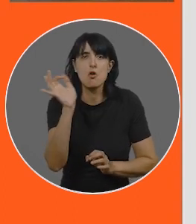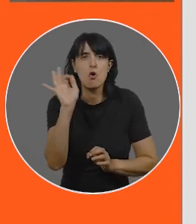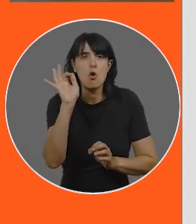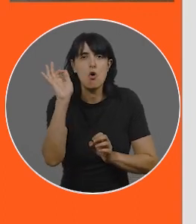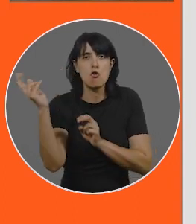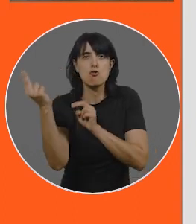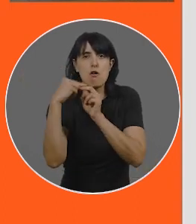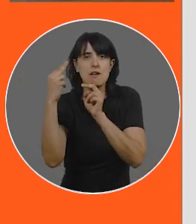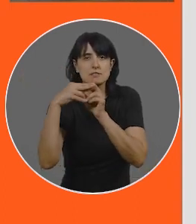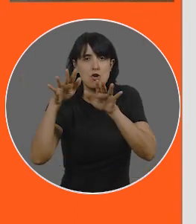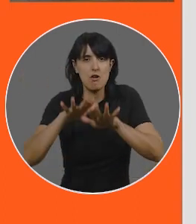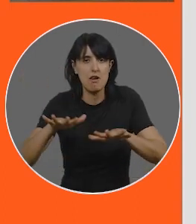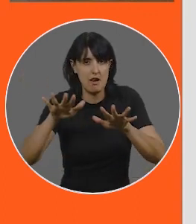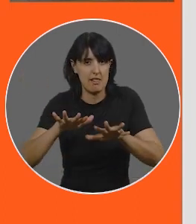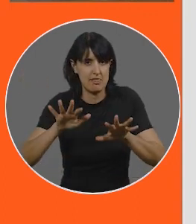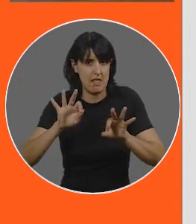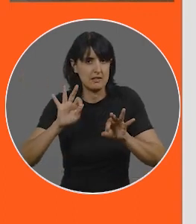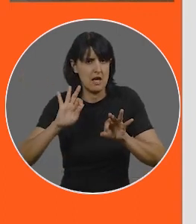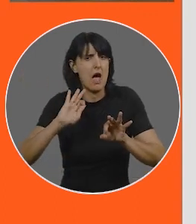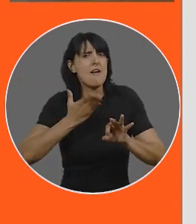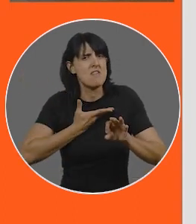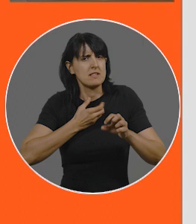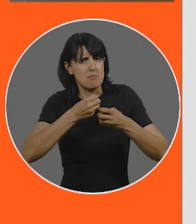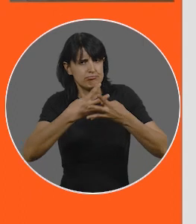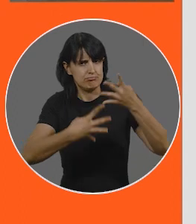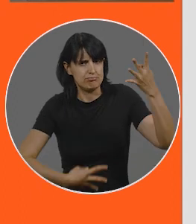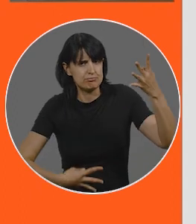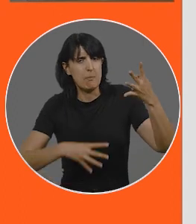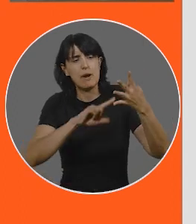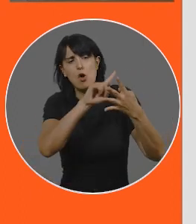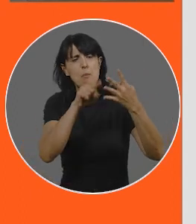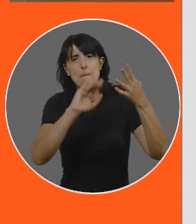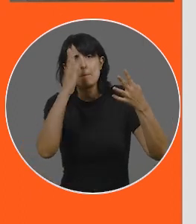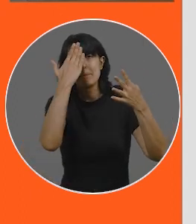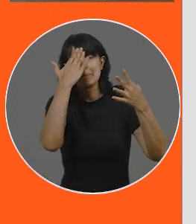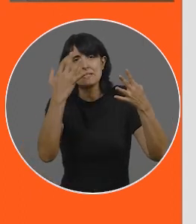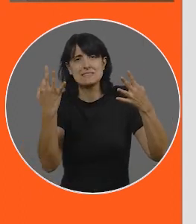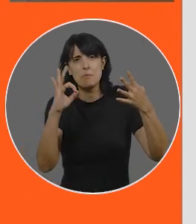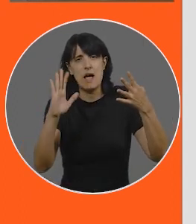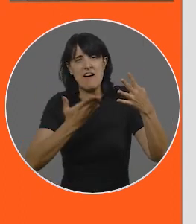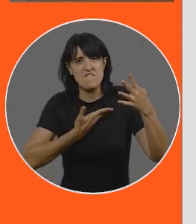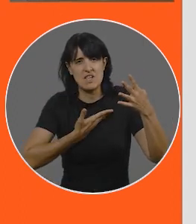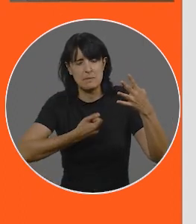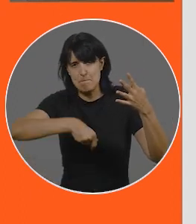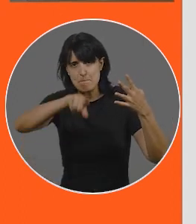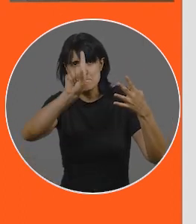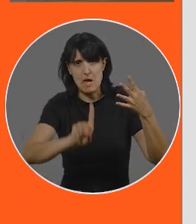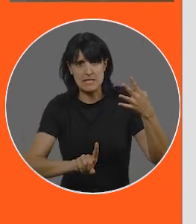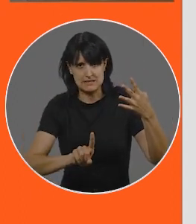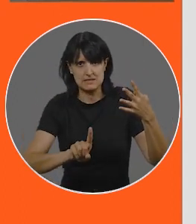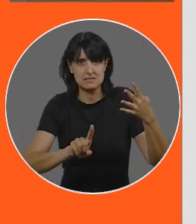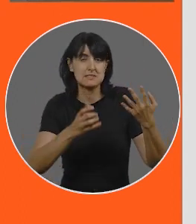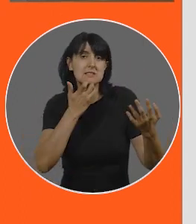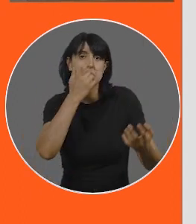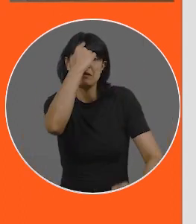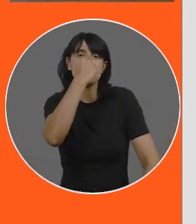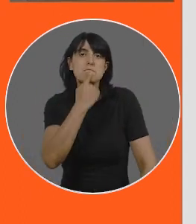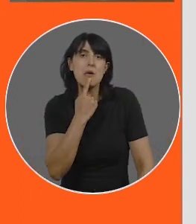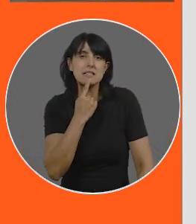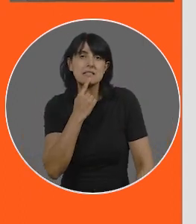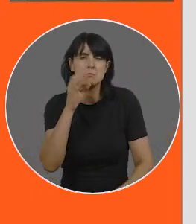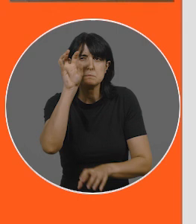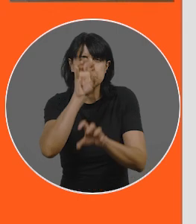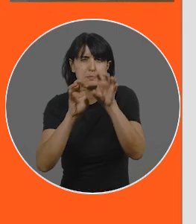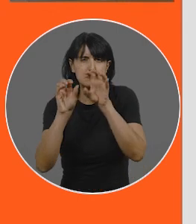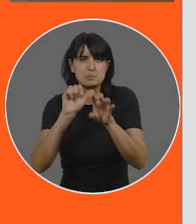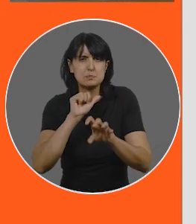a les persones que tenen connexions lentes. Afecta més persones, però aquestes són les principals persones afectades quan una imatge